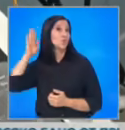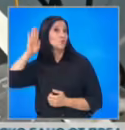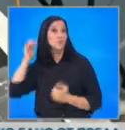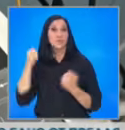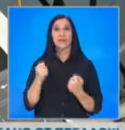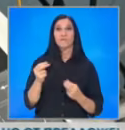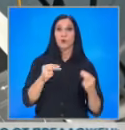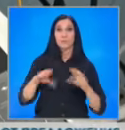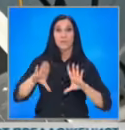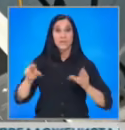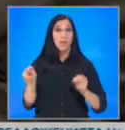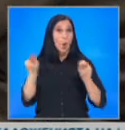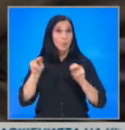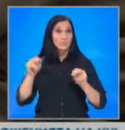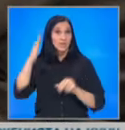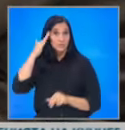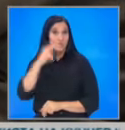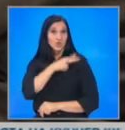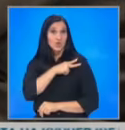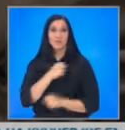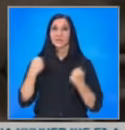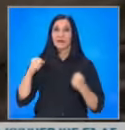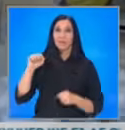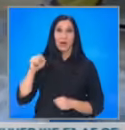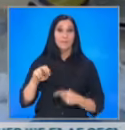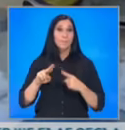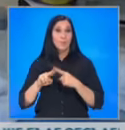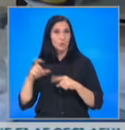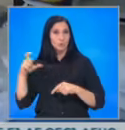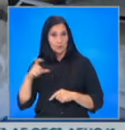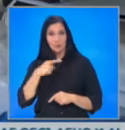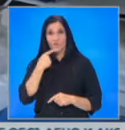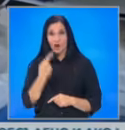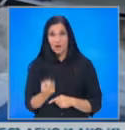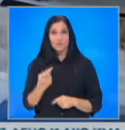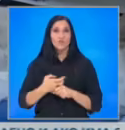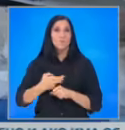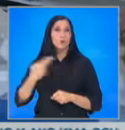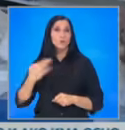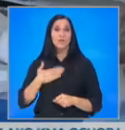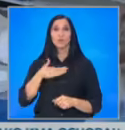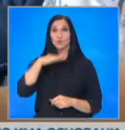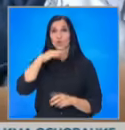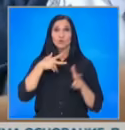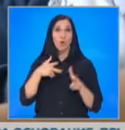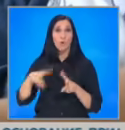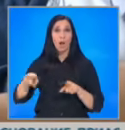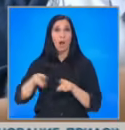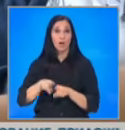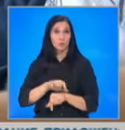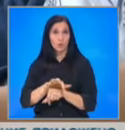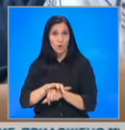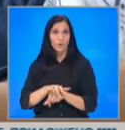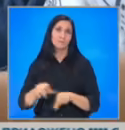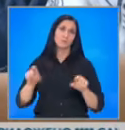Здравната комисия заедно с образователния министър и шефа на Здравната каса. Петко Салчев отчете, че в болниците има достатъчно легла както за COVID, така и за